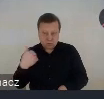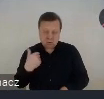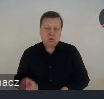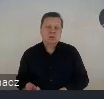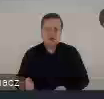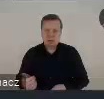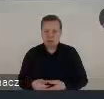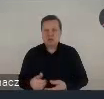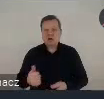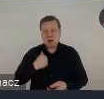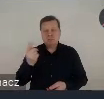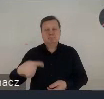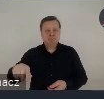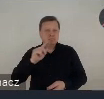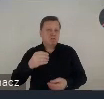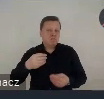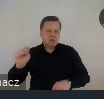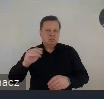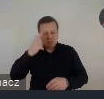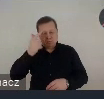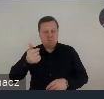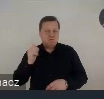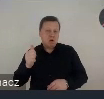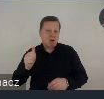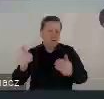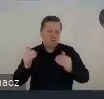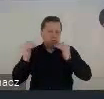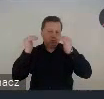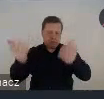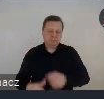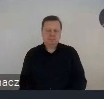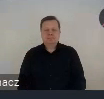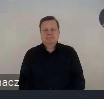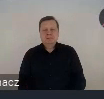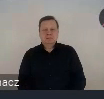cechach zdobywały potrzebne im przydatne umiejętności.